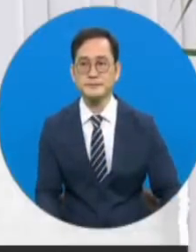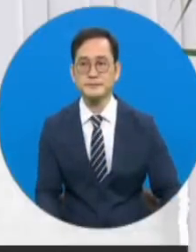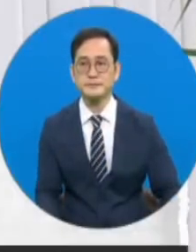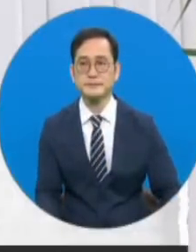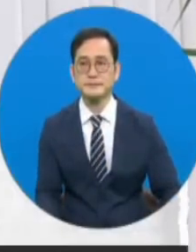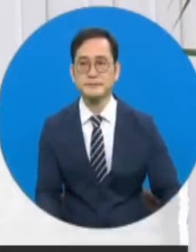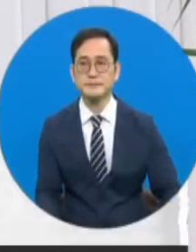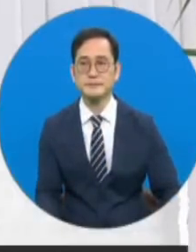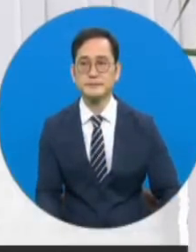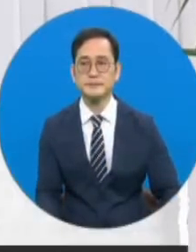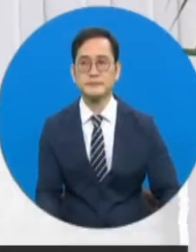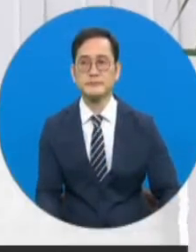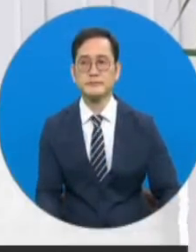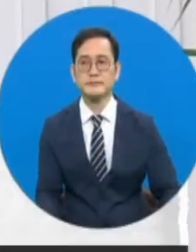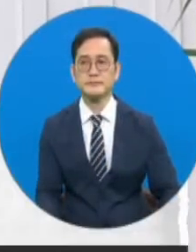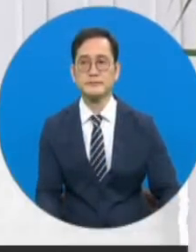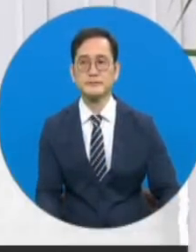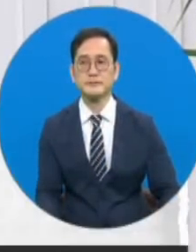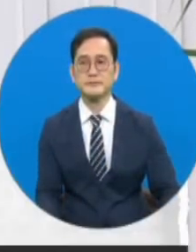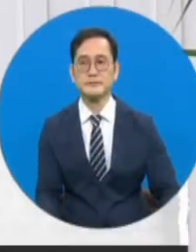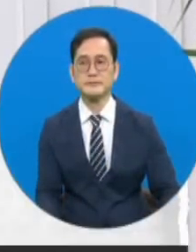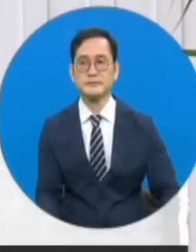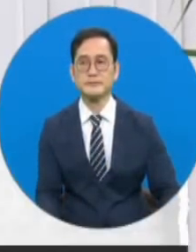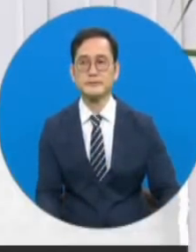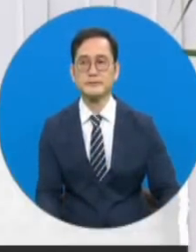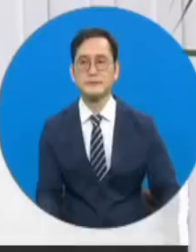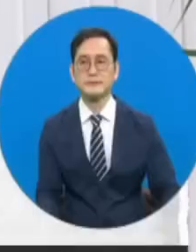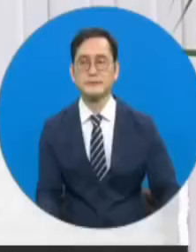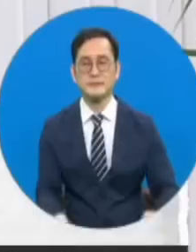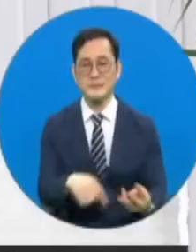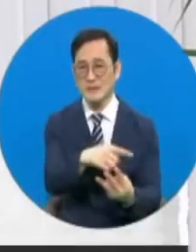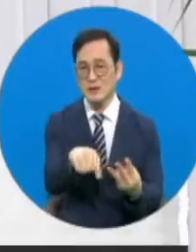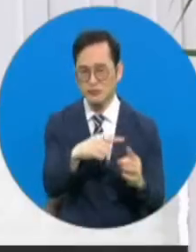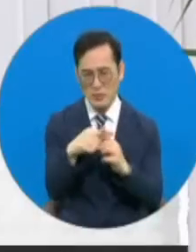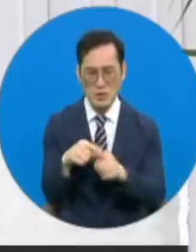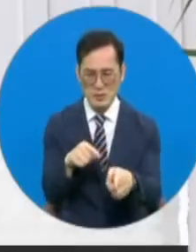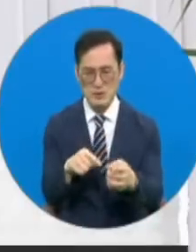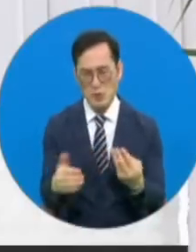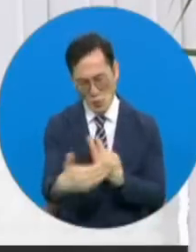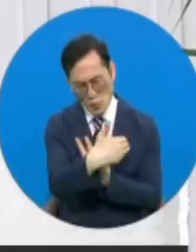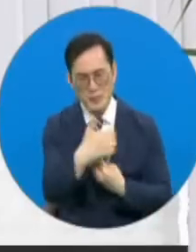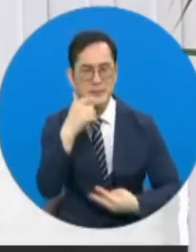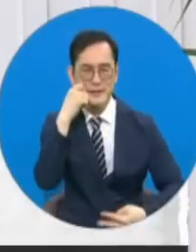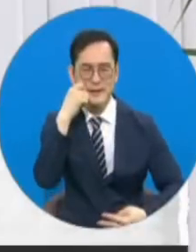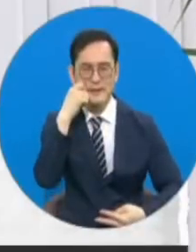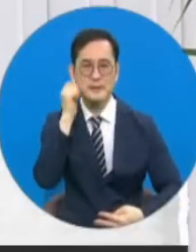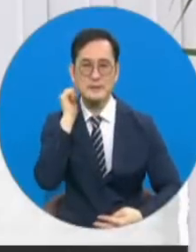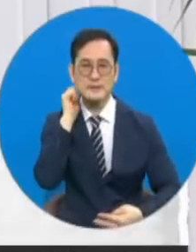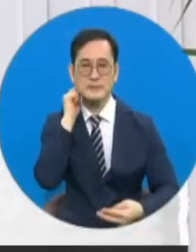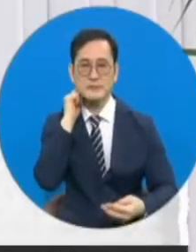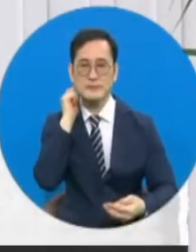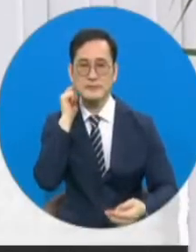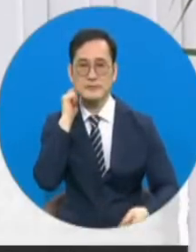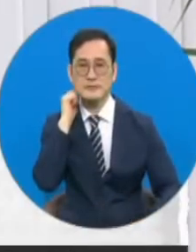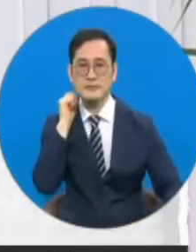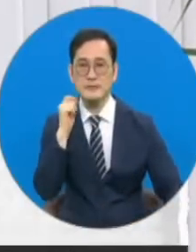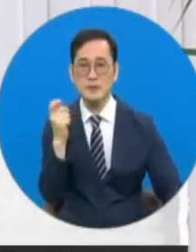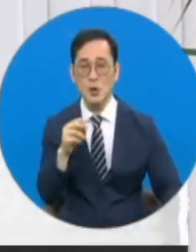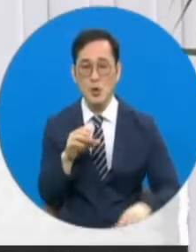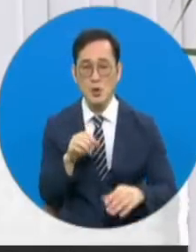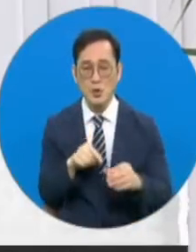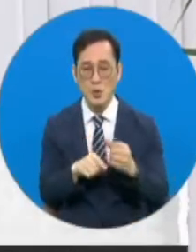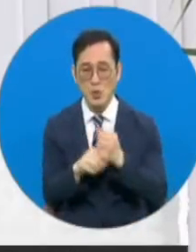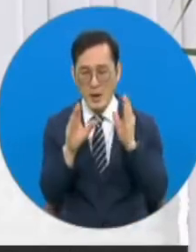아니다라는 입장을 내비를 줄 수가 없는 것이라고 말씀을 좀 드리고 싶고요 저도 여기서 한 말씀만 더 드리면 과방 현장이 장제원 의원으로